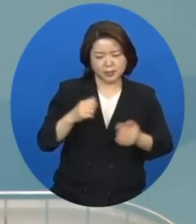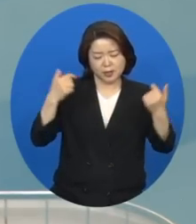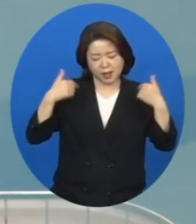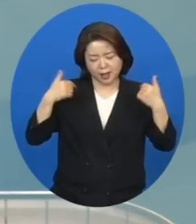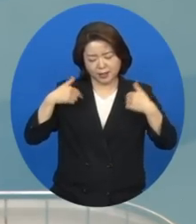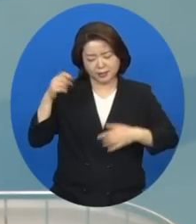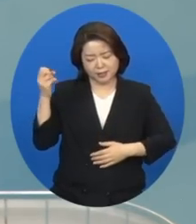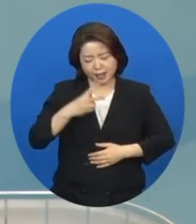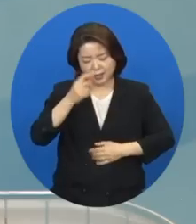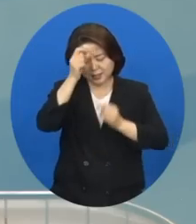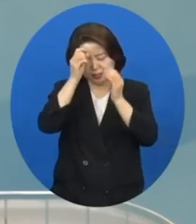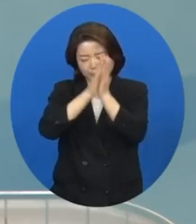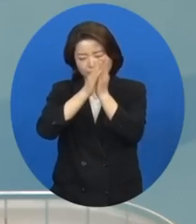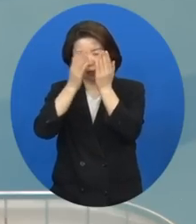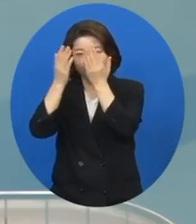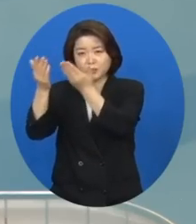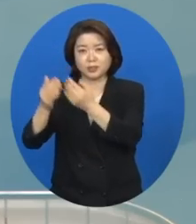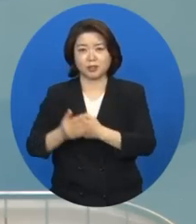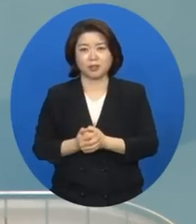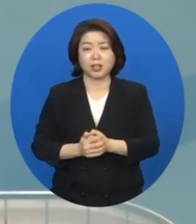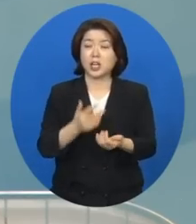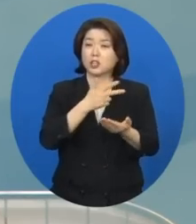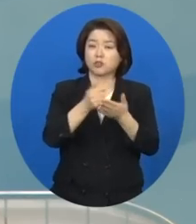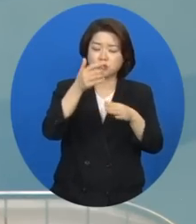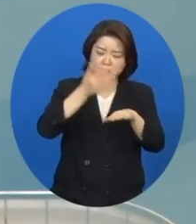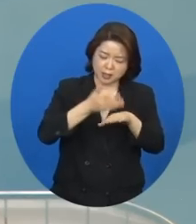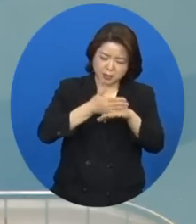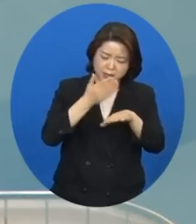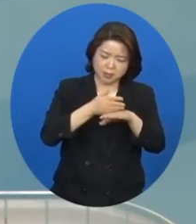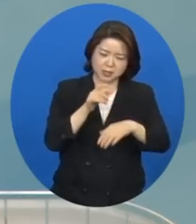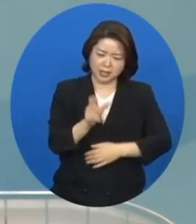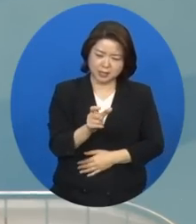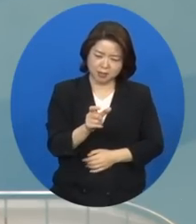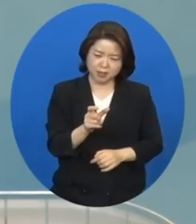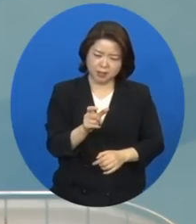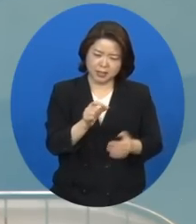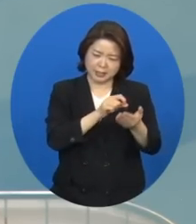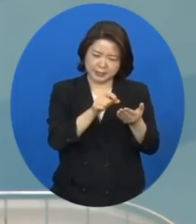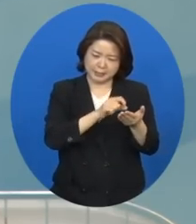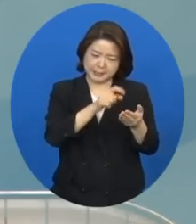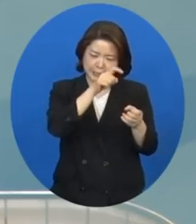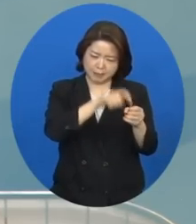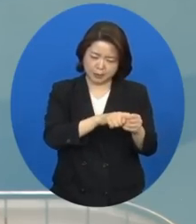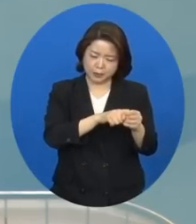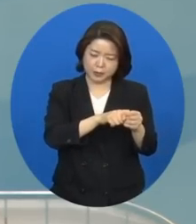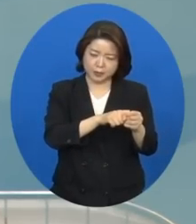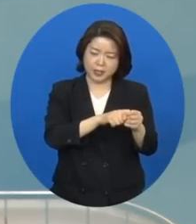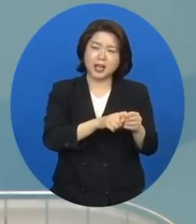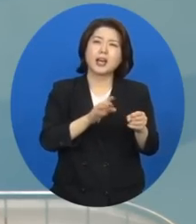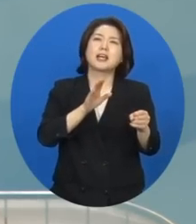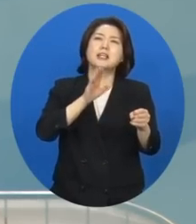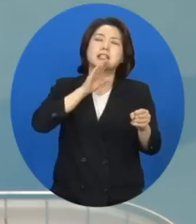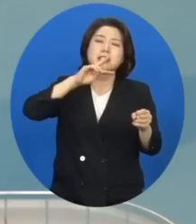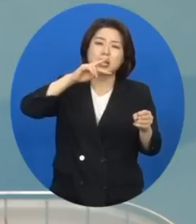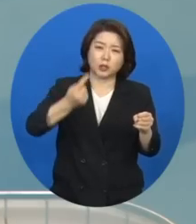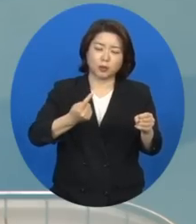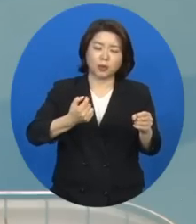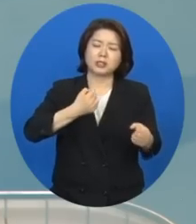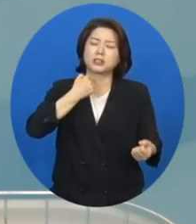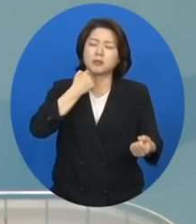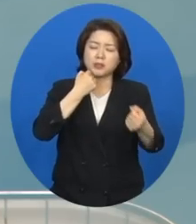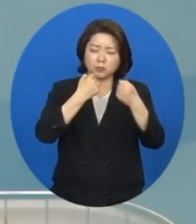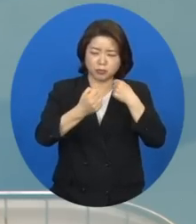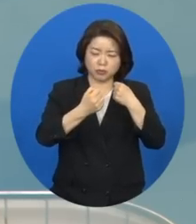기도해요. 주님 감사합니다 이 한마디, 주님 그래도 사랑합니다 이 한마디 쓰려고 다시 기도의